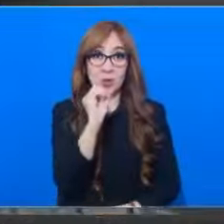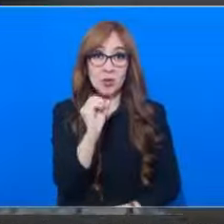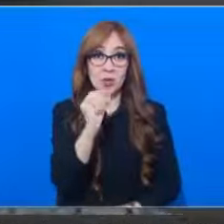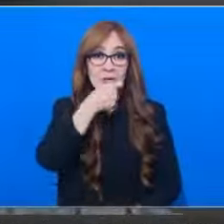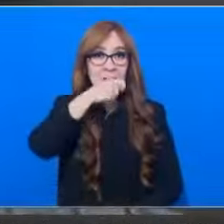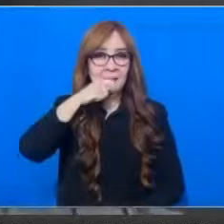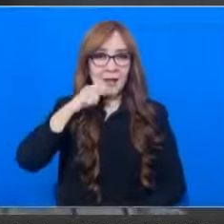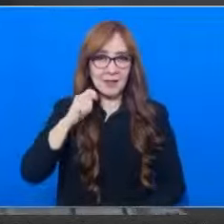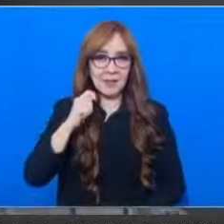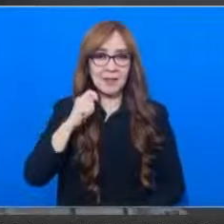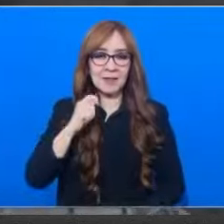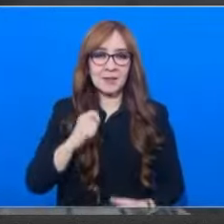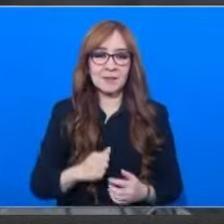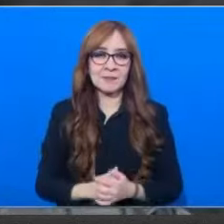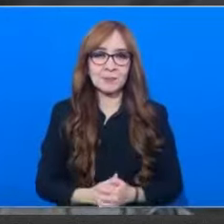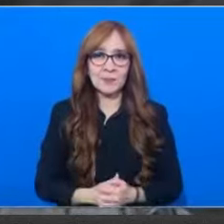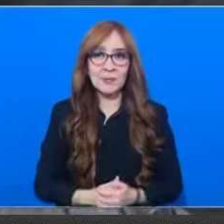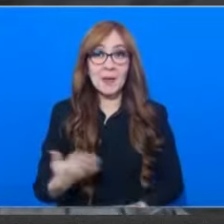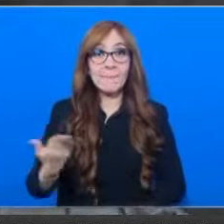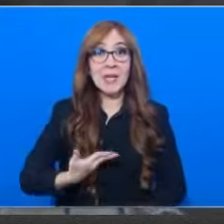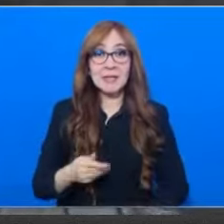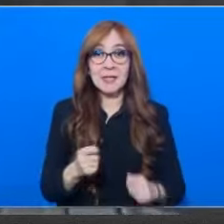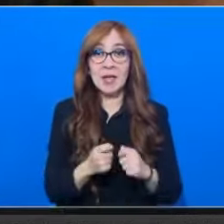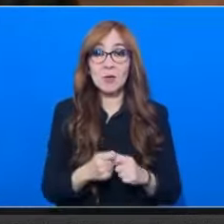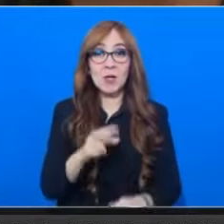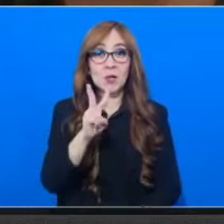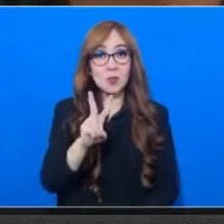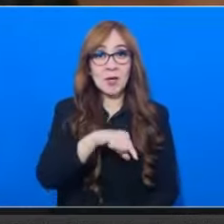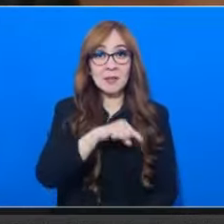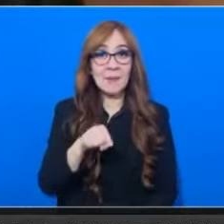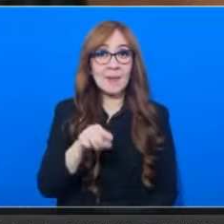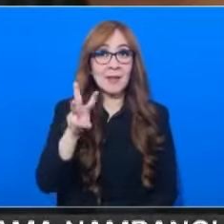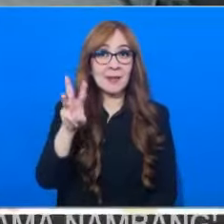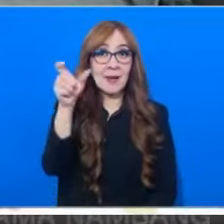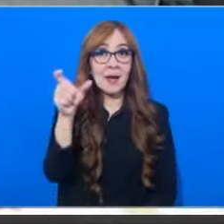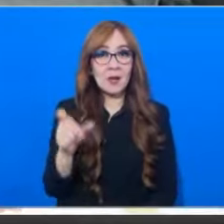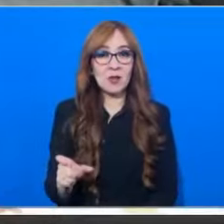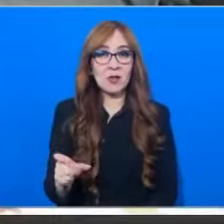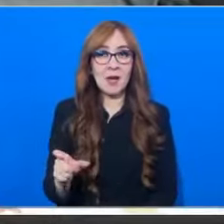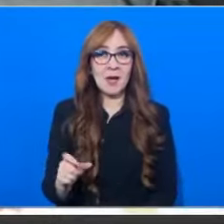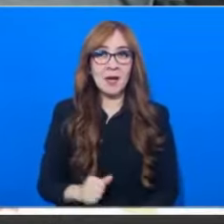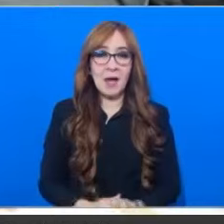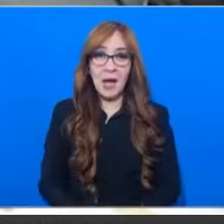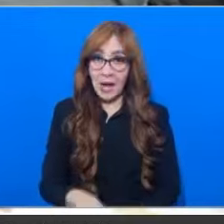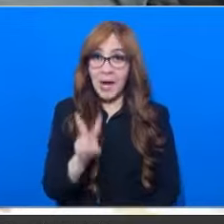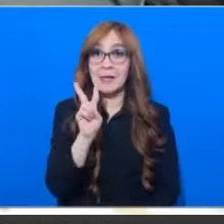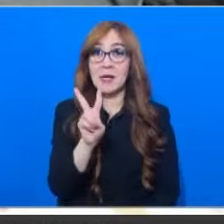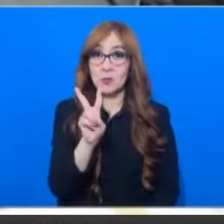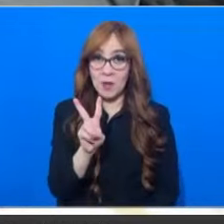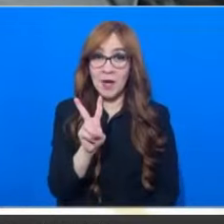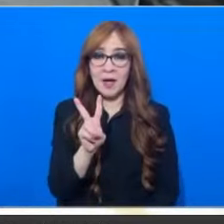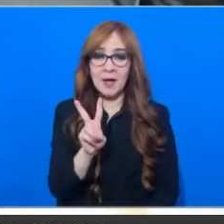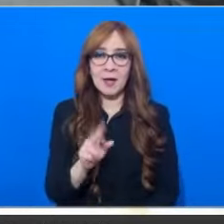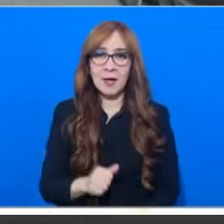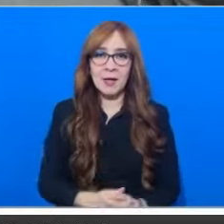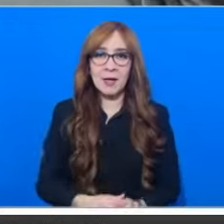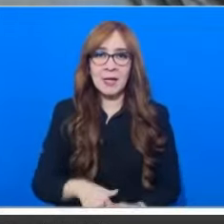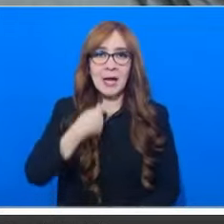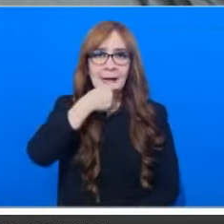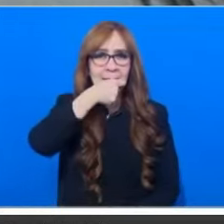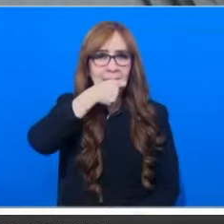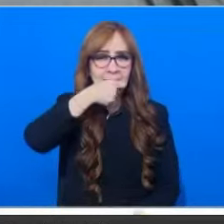10 kg daging biasanya dilakukan oleh 2 hingga 3 orang. Ada 2 tipe ya. Jadi ada yang